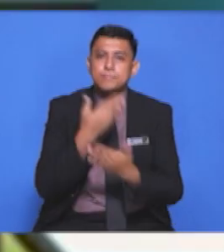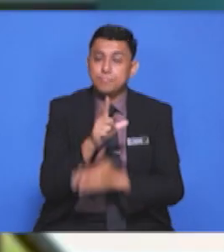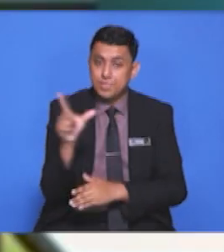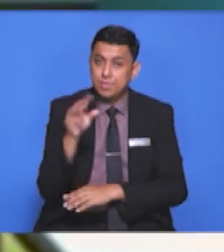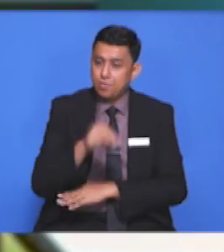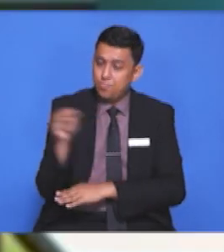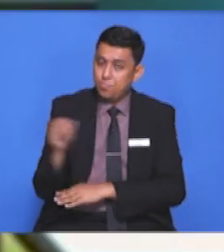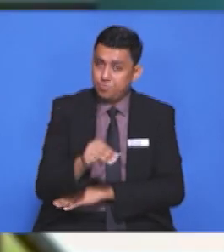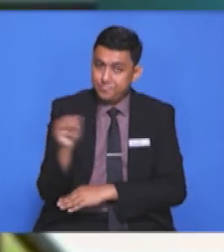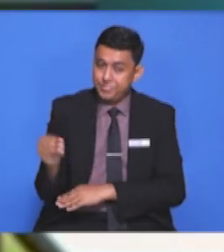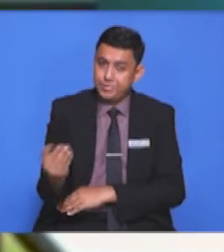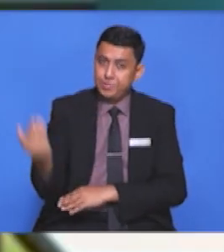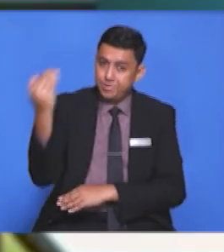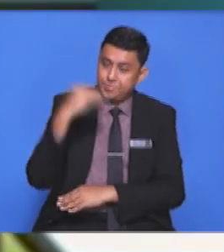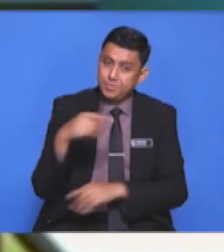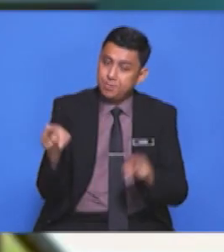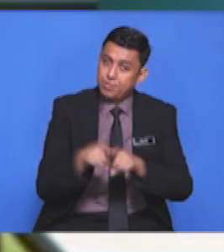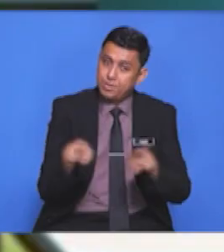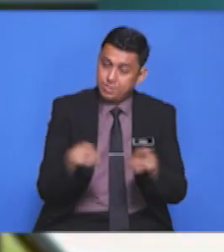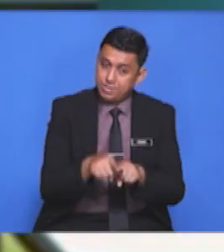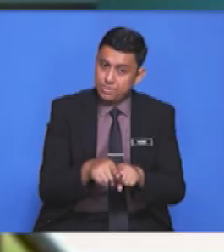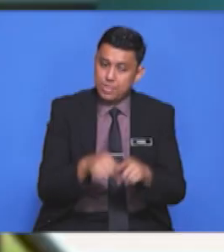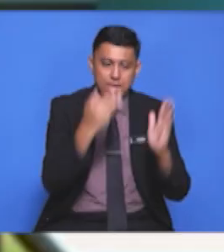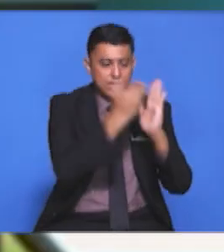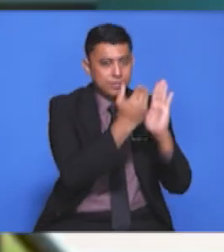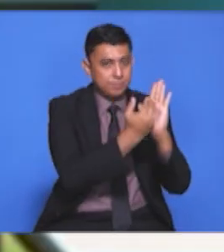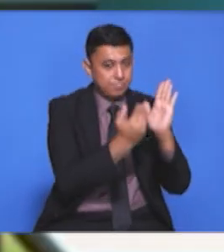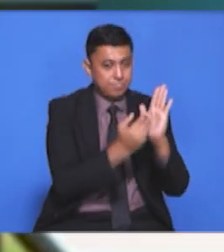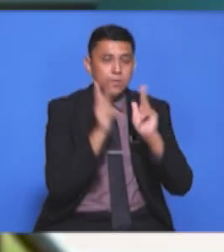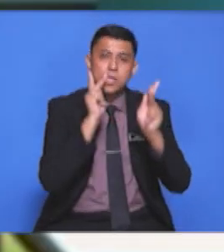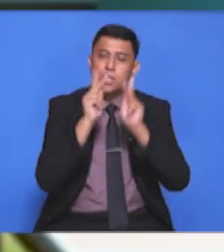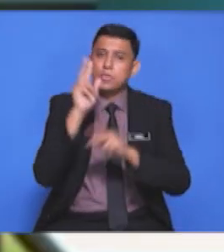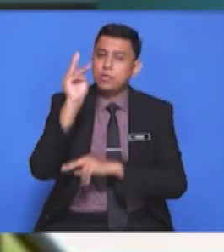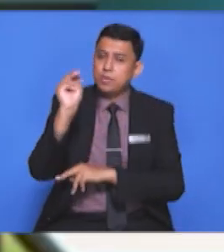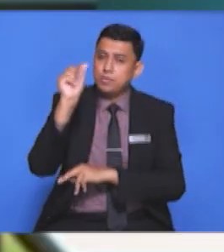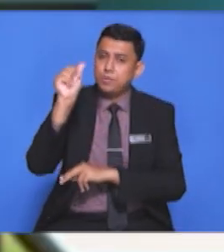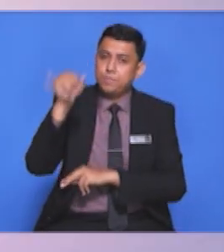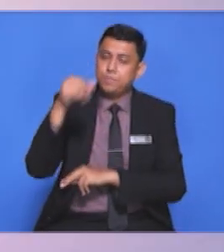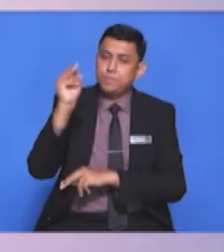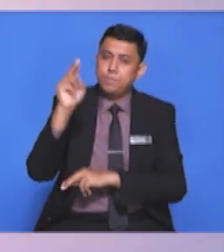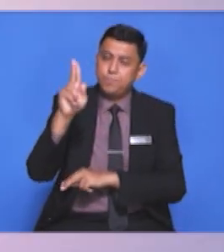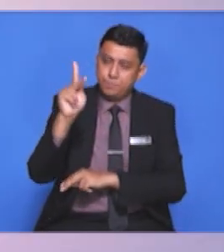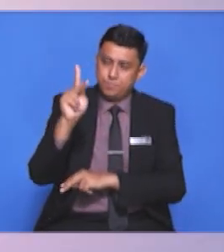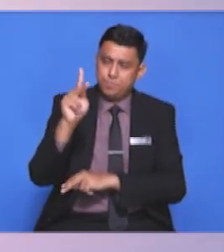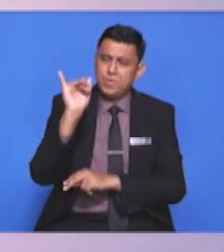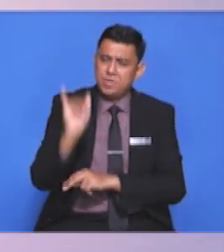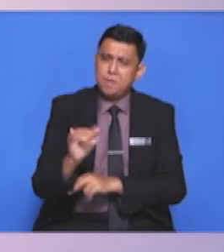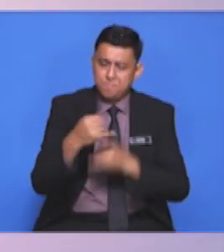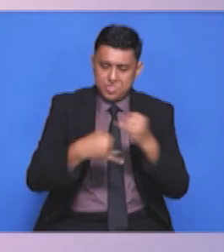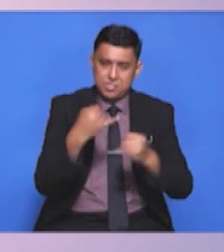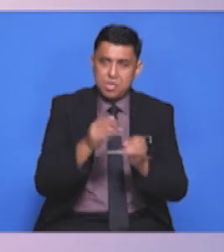mayyit Mari sama-sama kita senaraikan kata majmuk yang percaya dibentuk